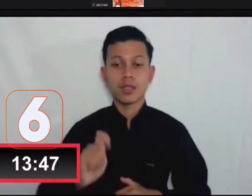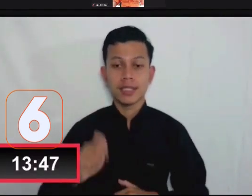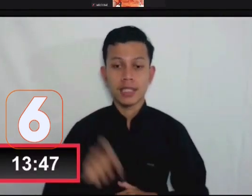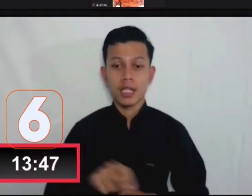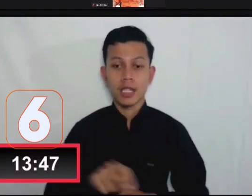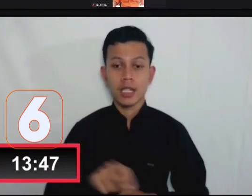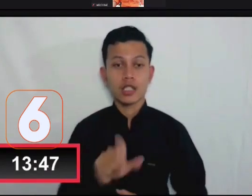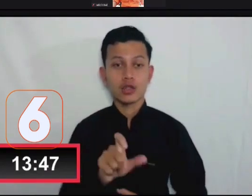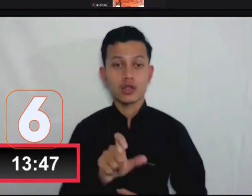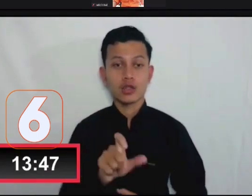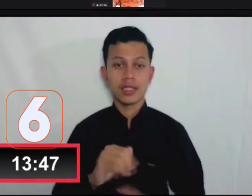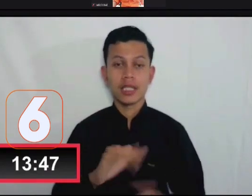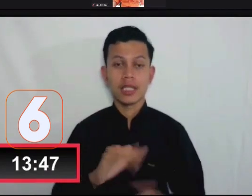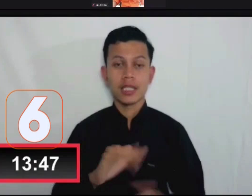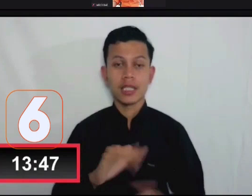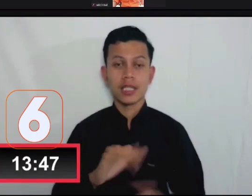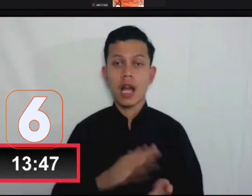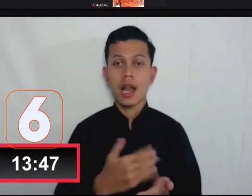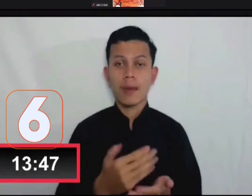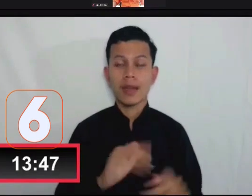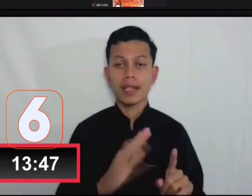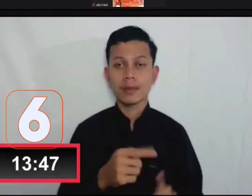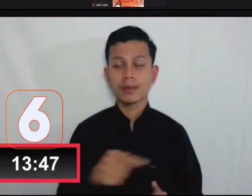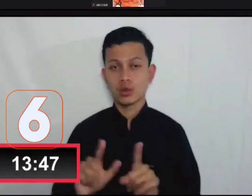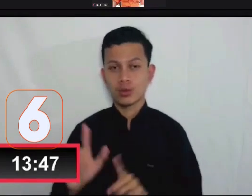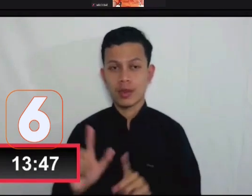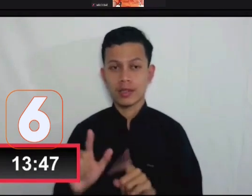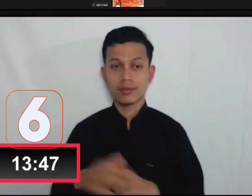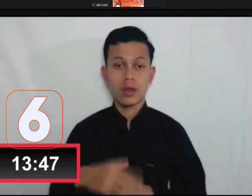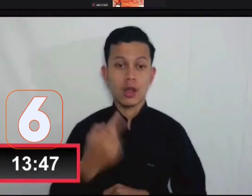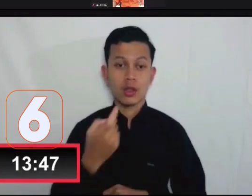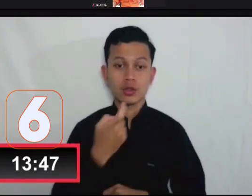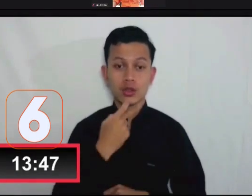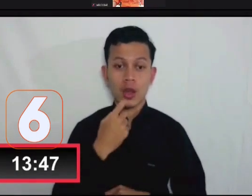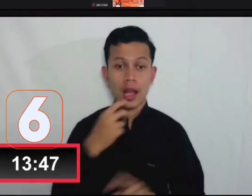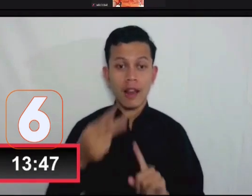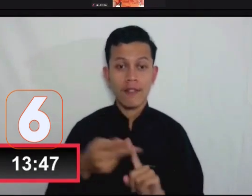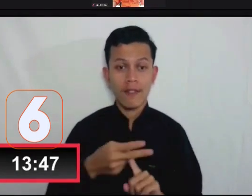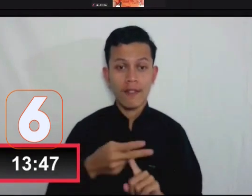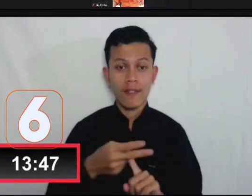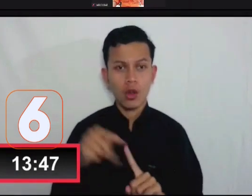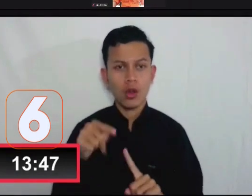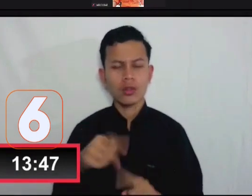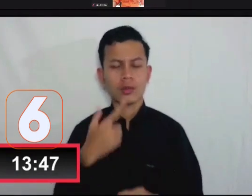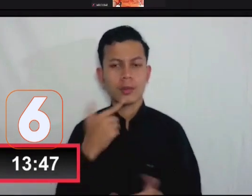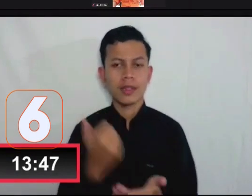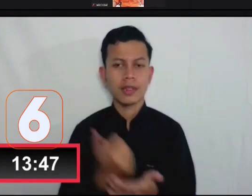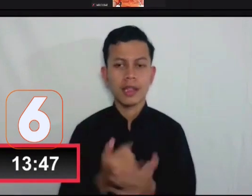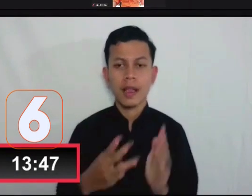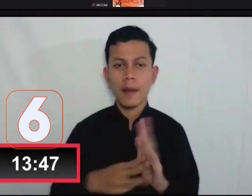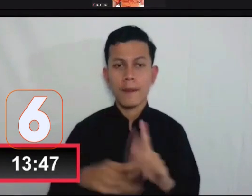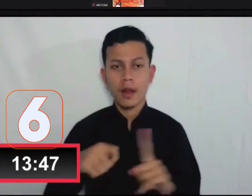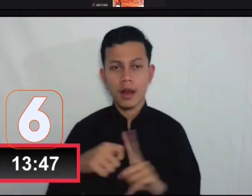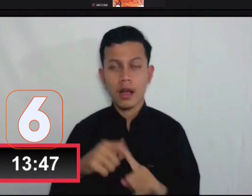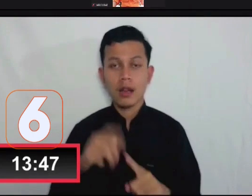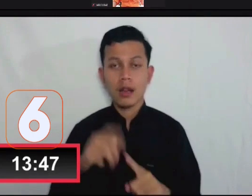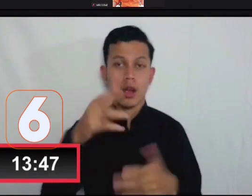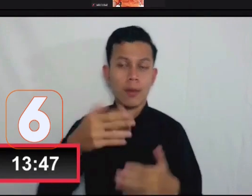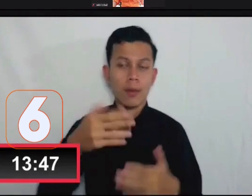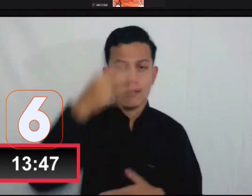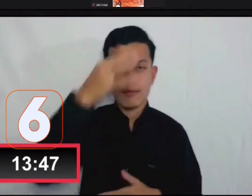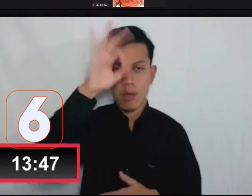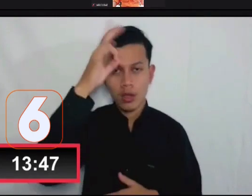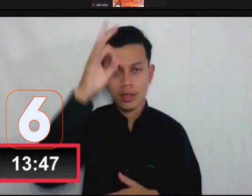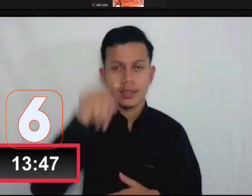15-17 dalam kaitan dengan faktor tersebut penting bagi mahkamah untuk menegaskan agar Kepolisian Negara Republik Indonesia melaksanakan fungsi